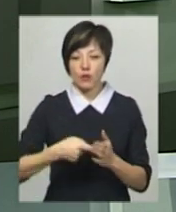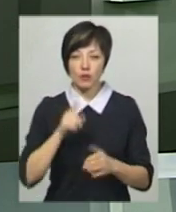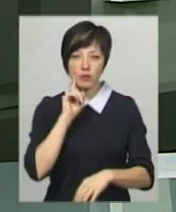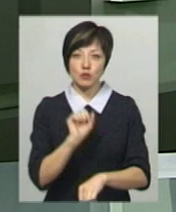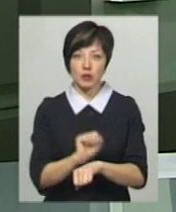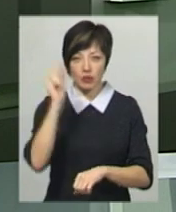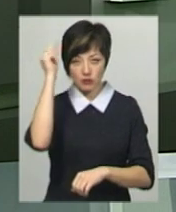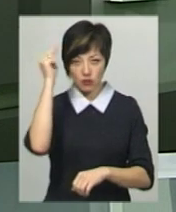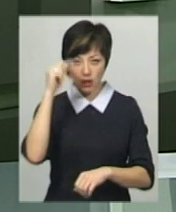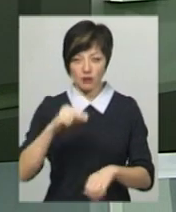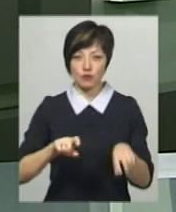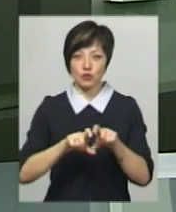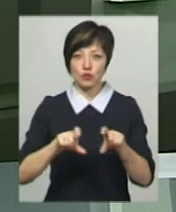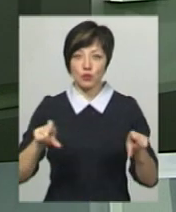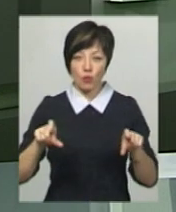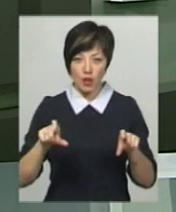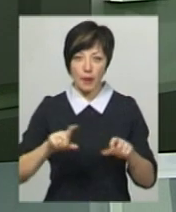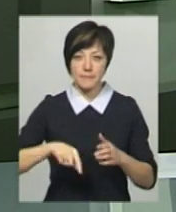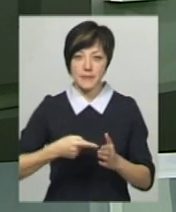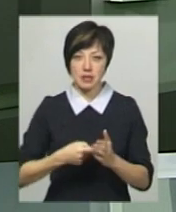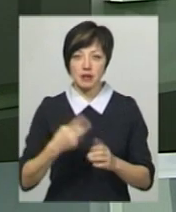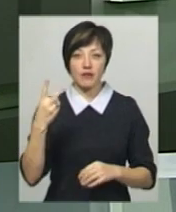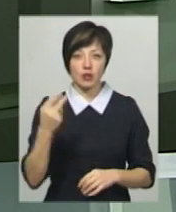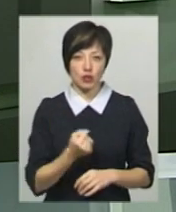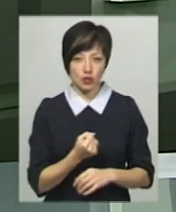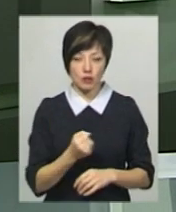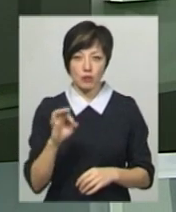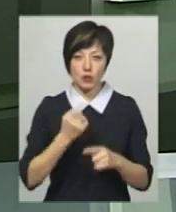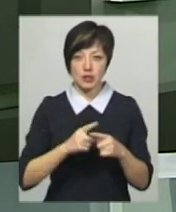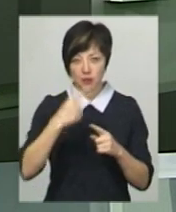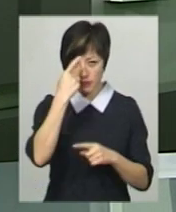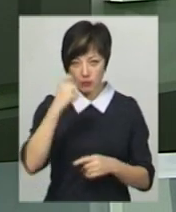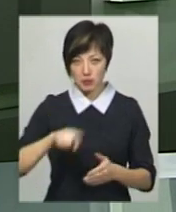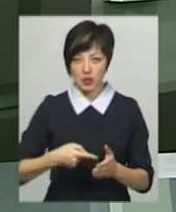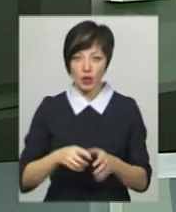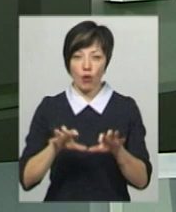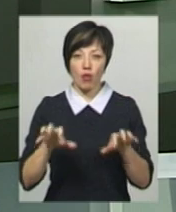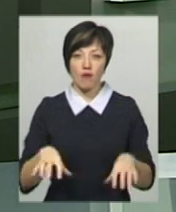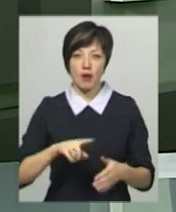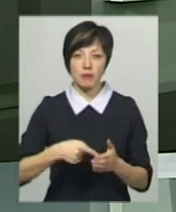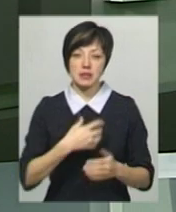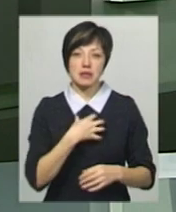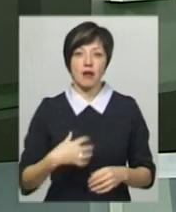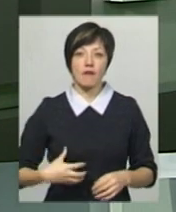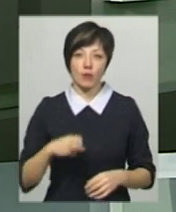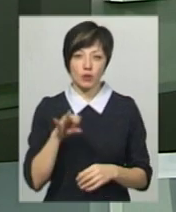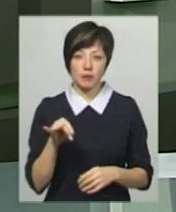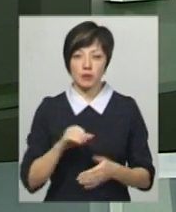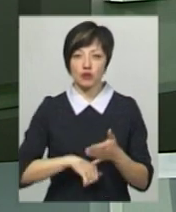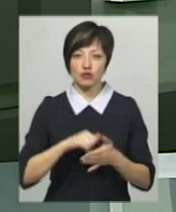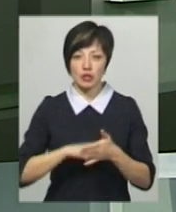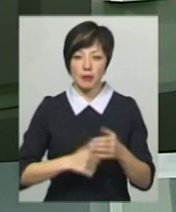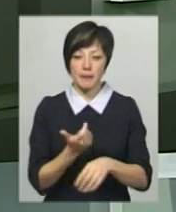призупинене навчання у загальноосвітніх закладах міста на 2 тижні. Про це повідомив міський голова Славути Василь Сидор. Причина